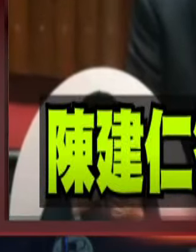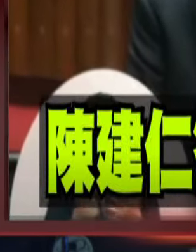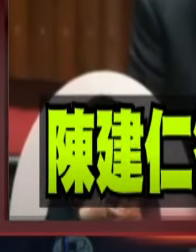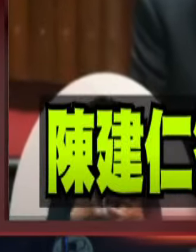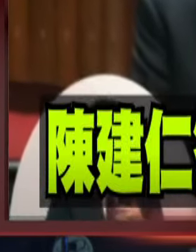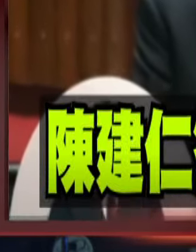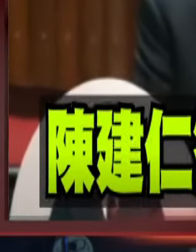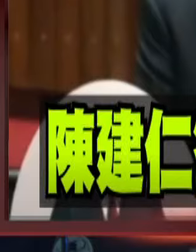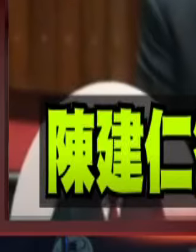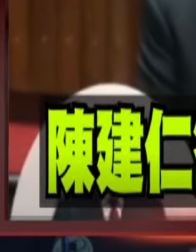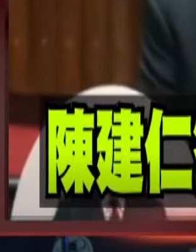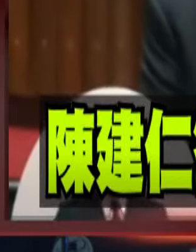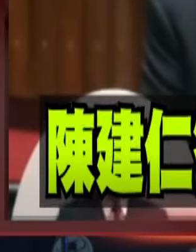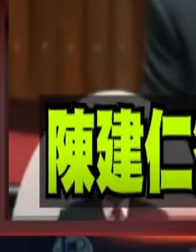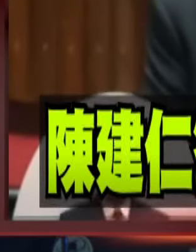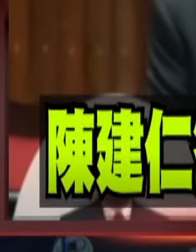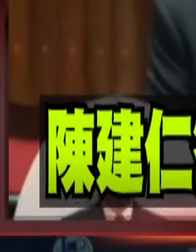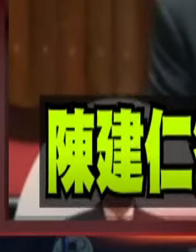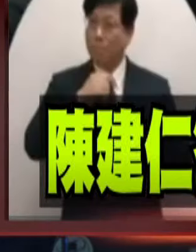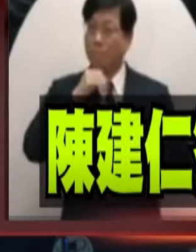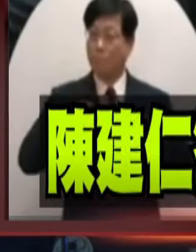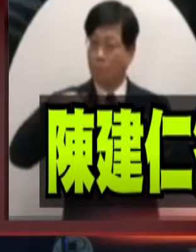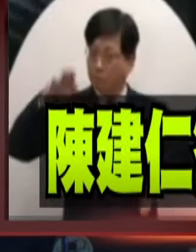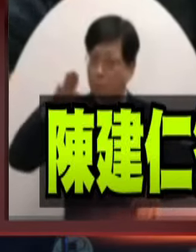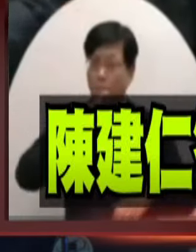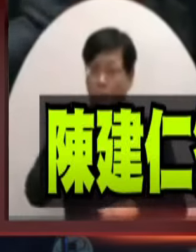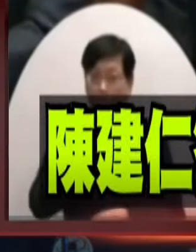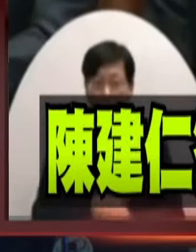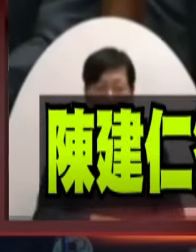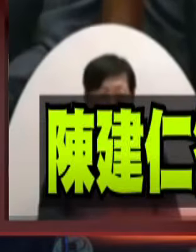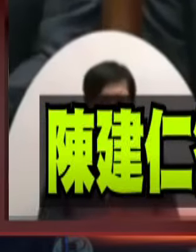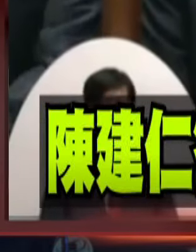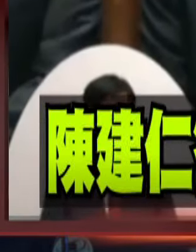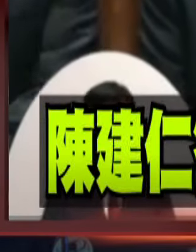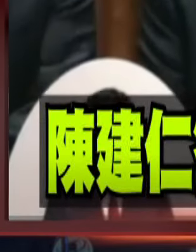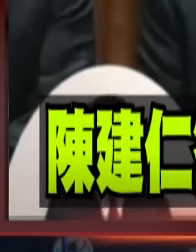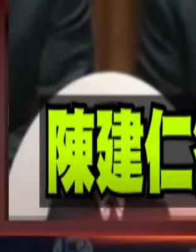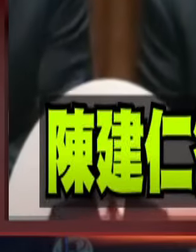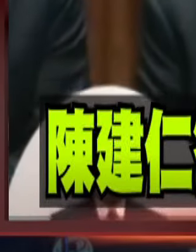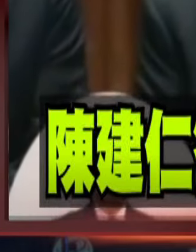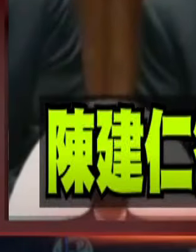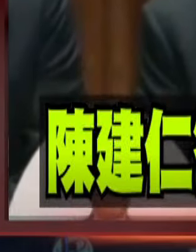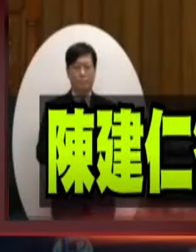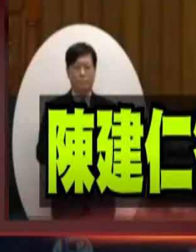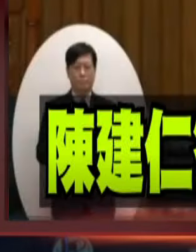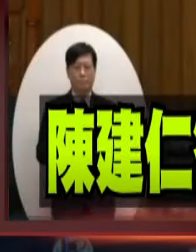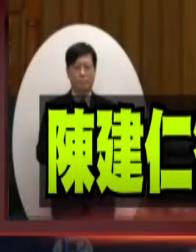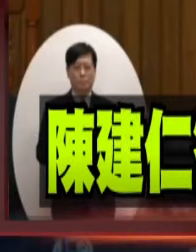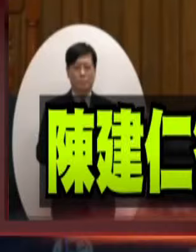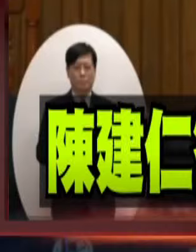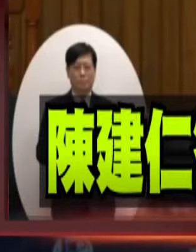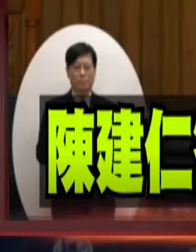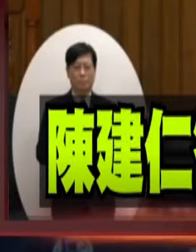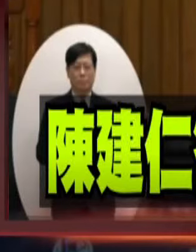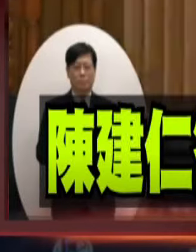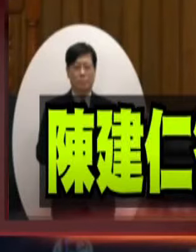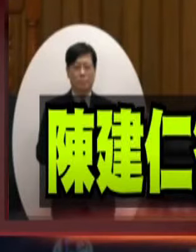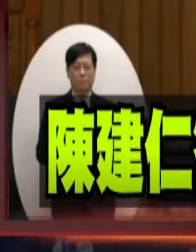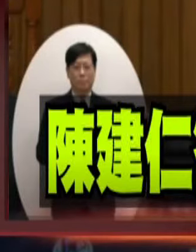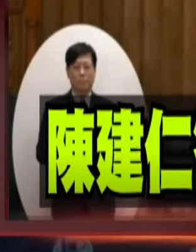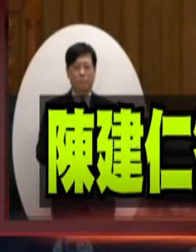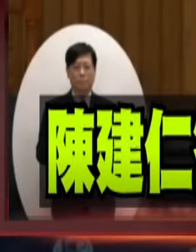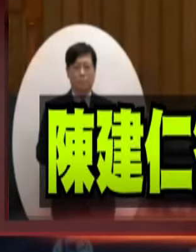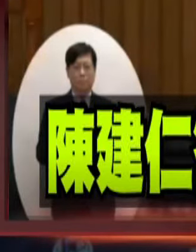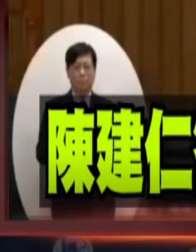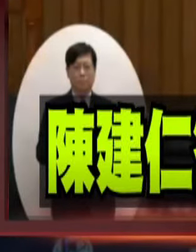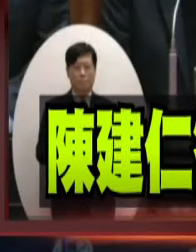大政策跟法案，而且呢也直指着执行的关系是上对下。那么行政长陈建仁他就当场反驳，要求立法院长韩